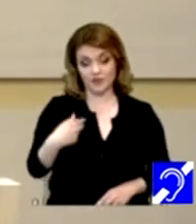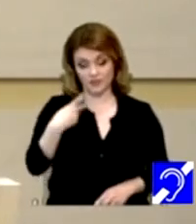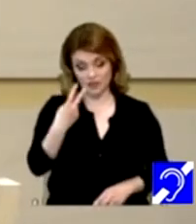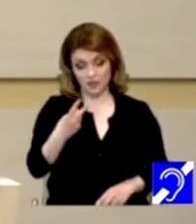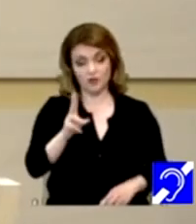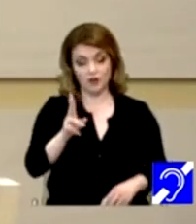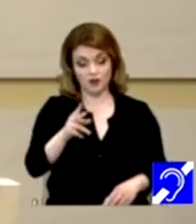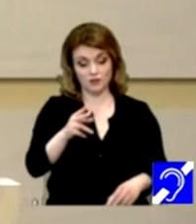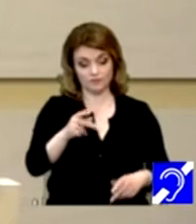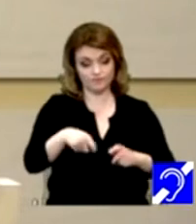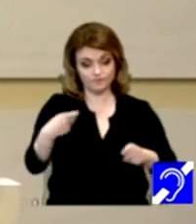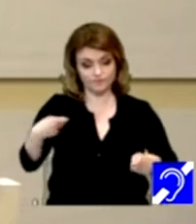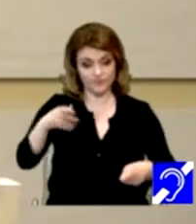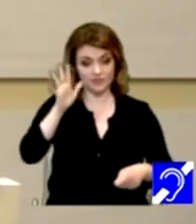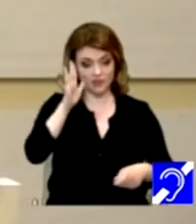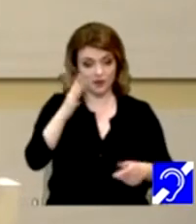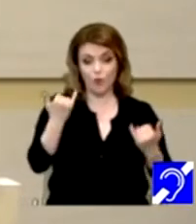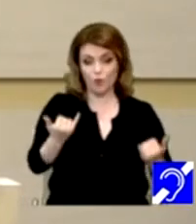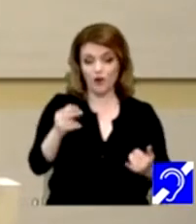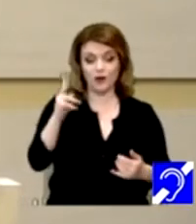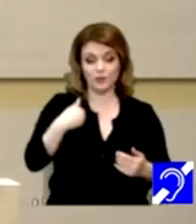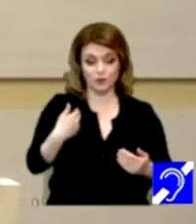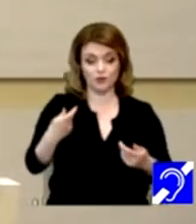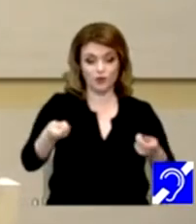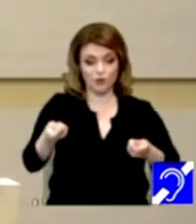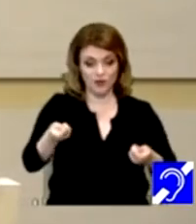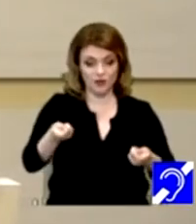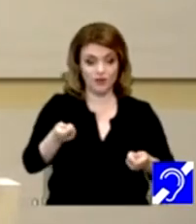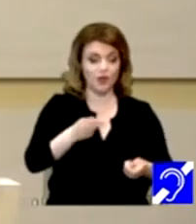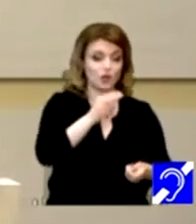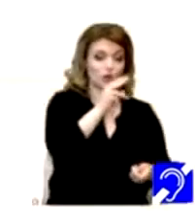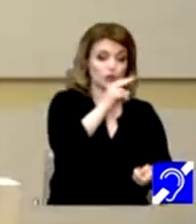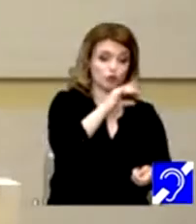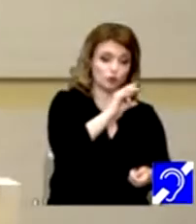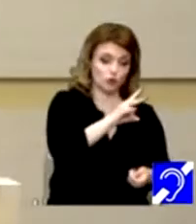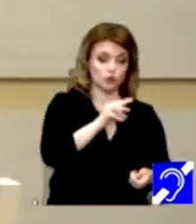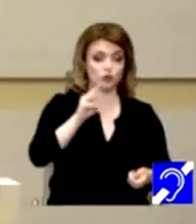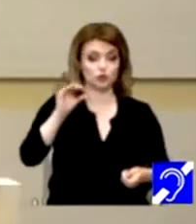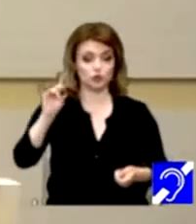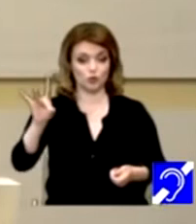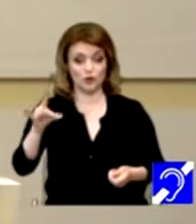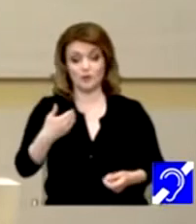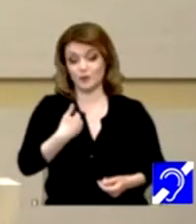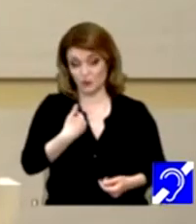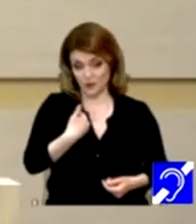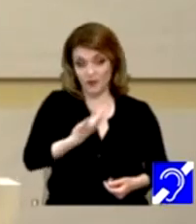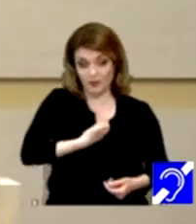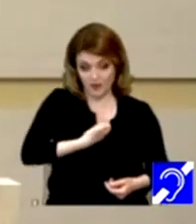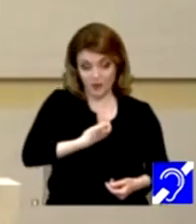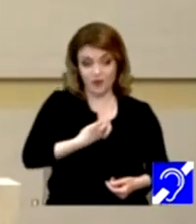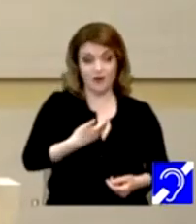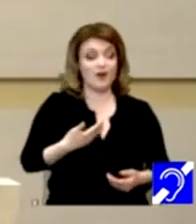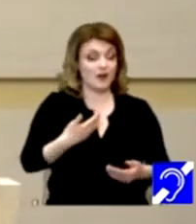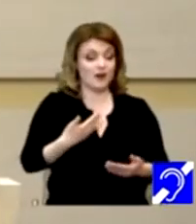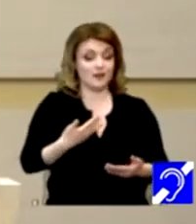trași pe sfoară de actuala guvernare Dodon Șor. Pentru mine, ca un om care are